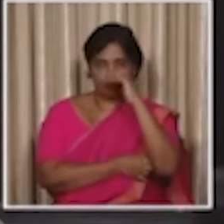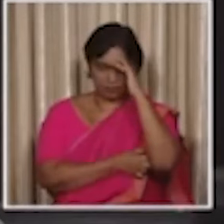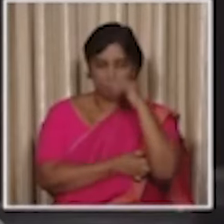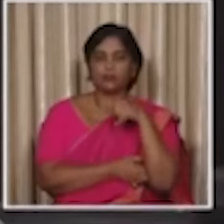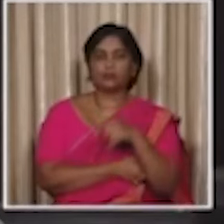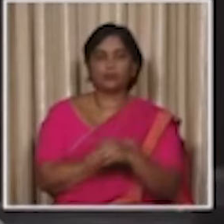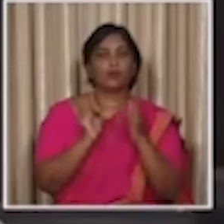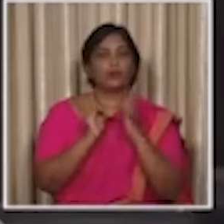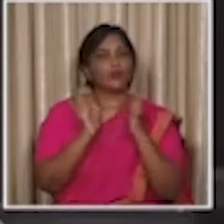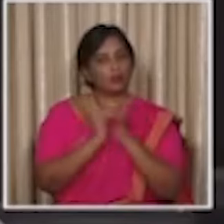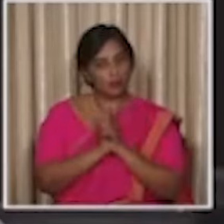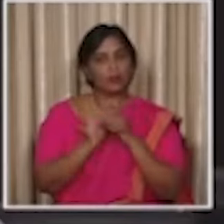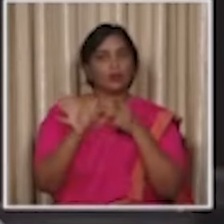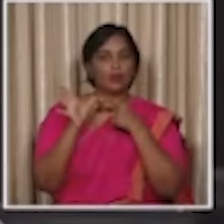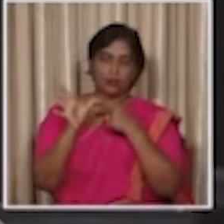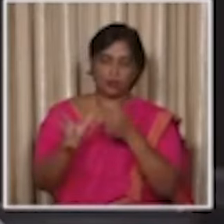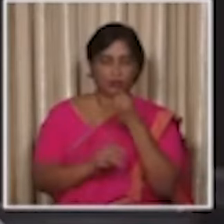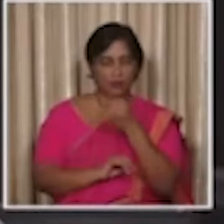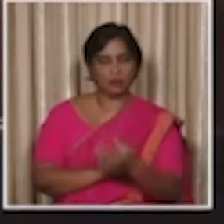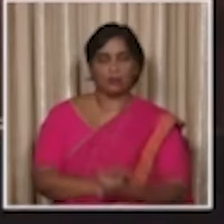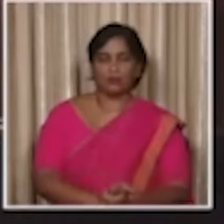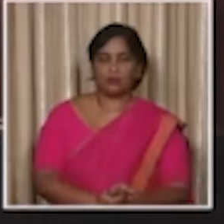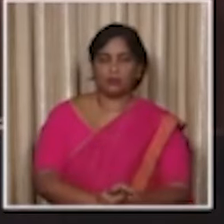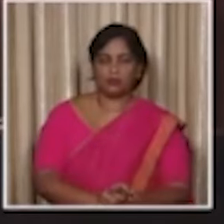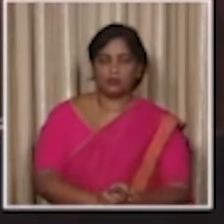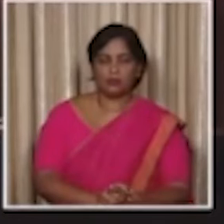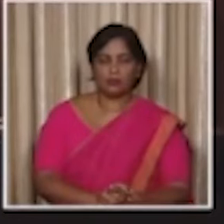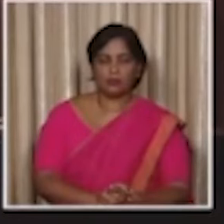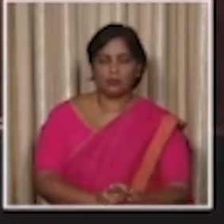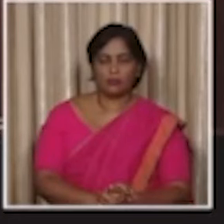අපි බ්‍රහස්පතින්දා දිනේ මේ ප්‍රශ්නකට උත්තරයක් ලබා දෙනවා. හොඳයි බොහොම ස්තුතියි.